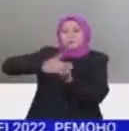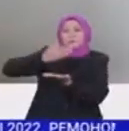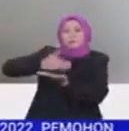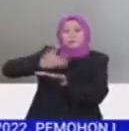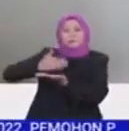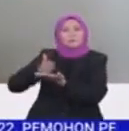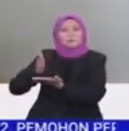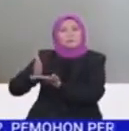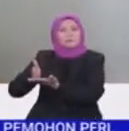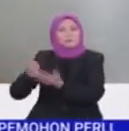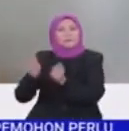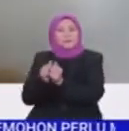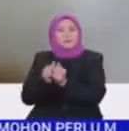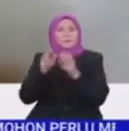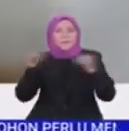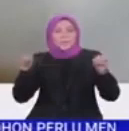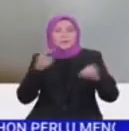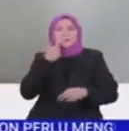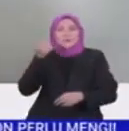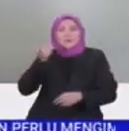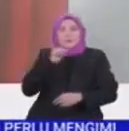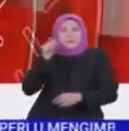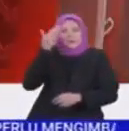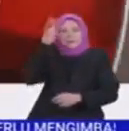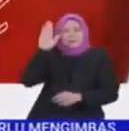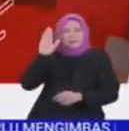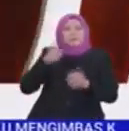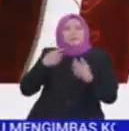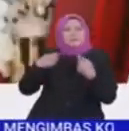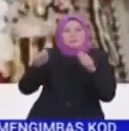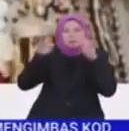diletakkan atas mi. Sedap ke tak, kenalah cuba sendiri.